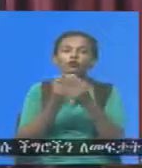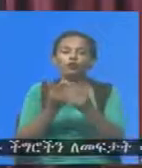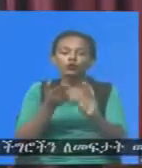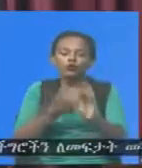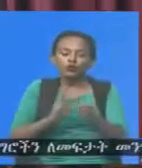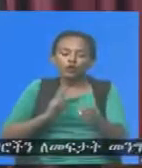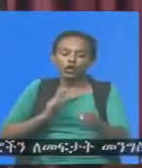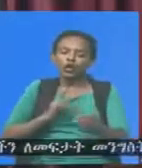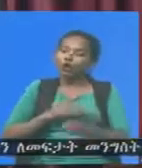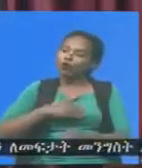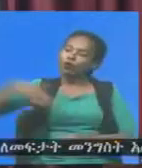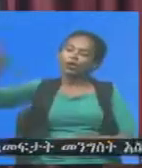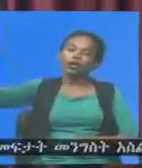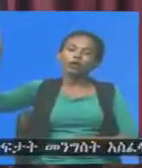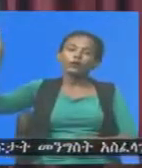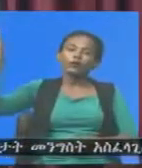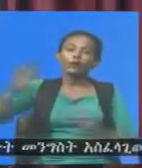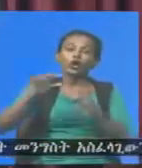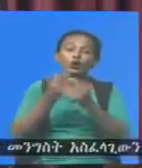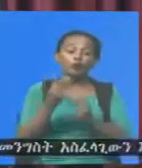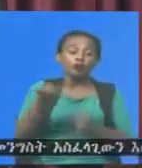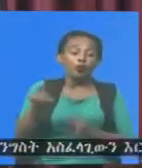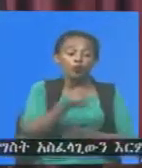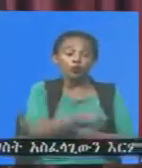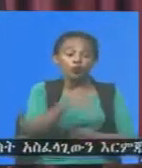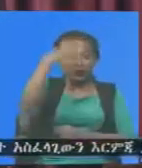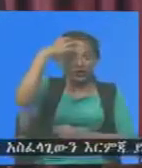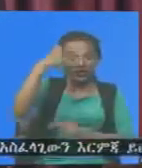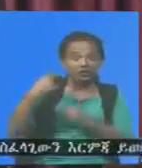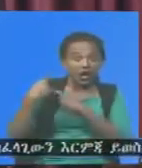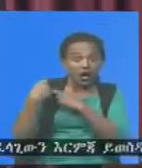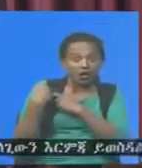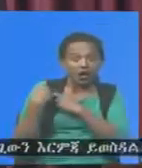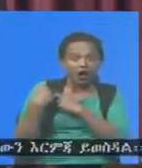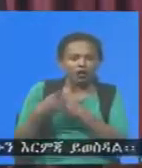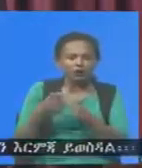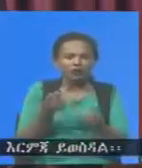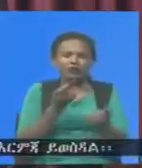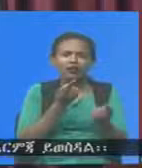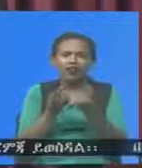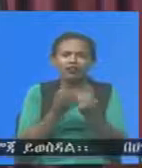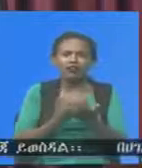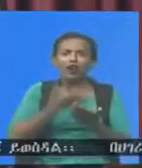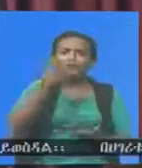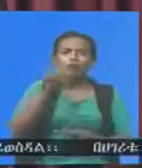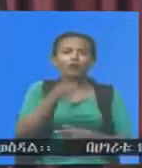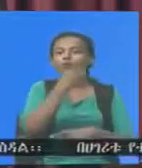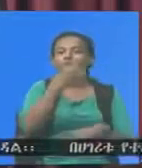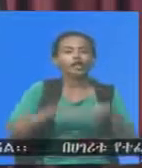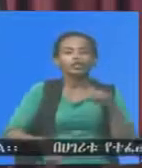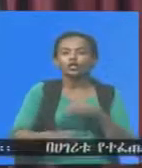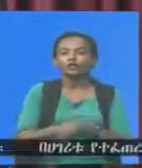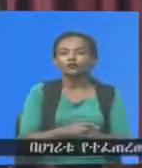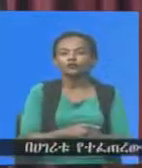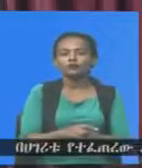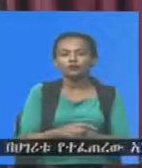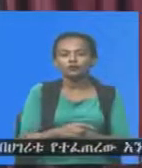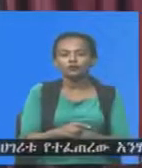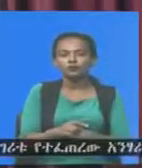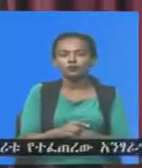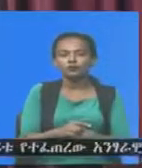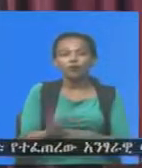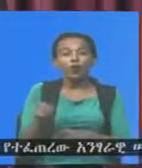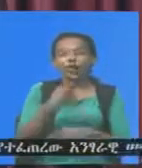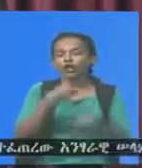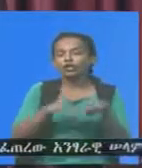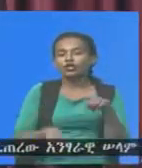መሄድ አለባቸው። ቢሮ ሆኖ የመንግስት አለቃም ነጋዴ ሀብታም መሆን አይቻልም። አቴታይ መሆን